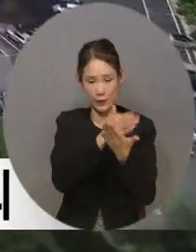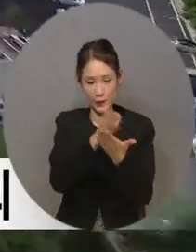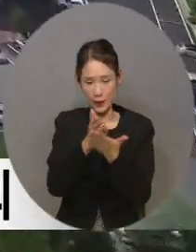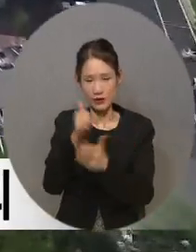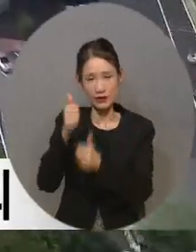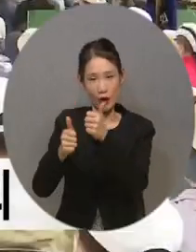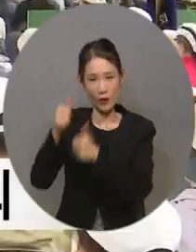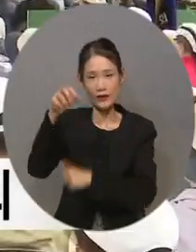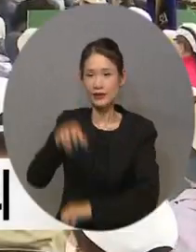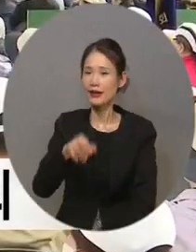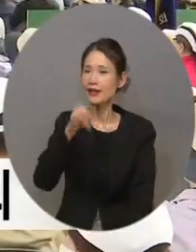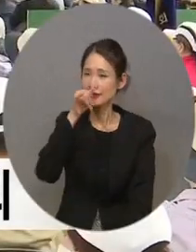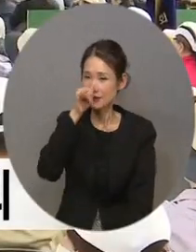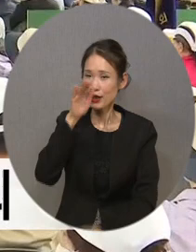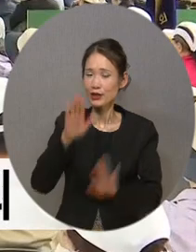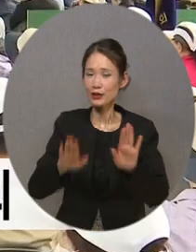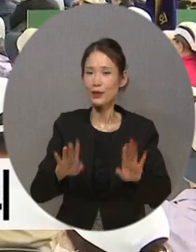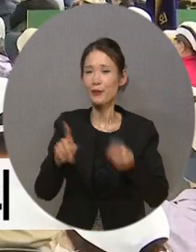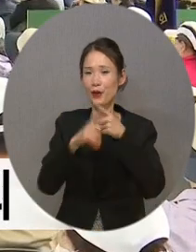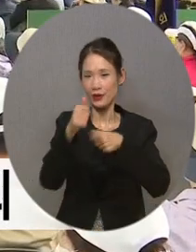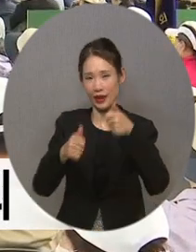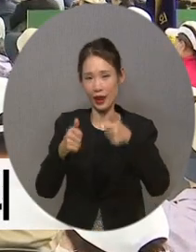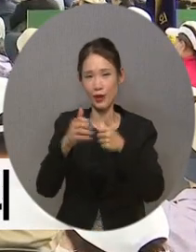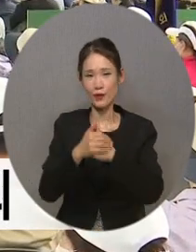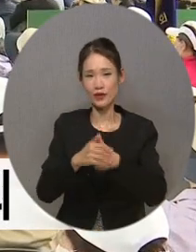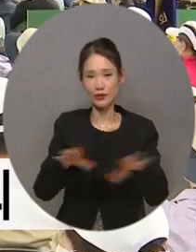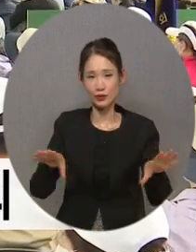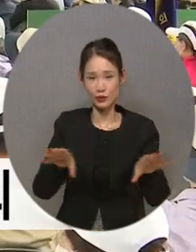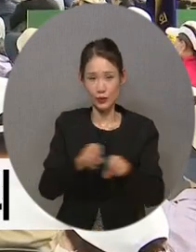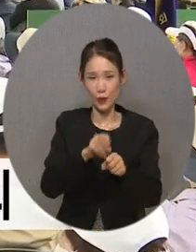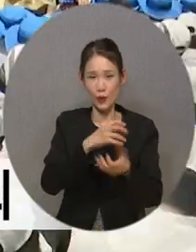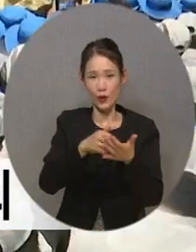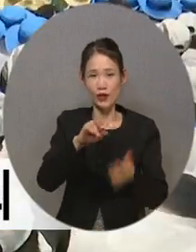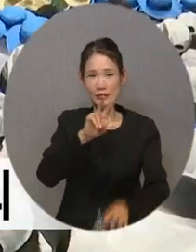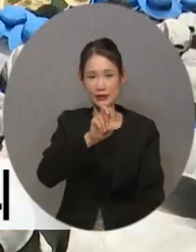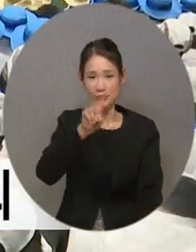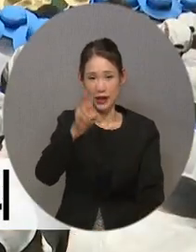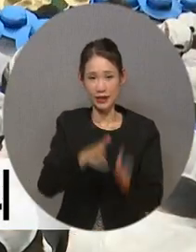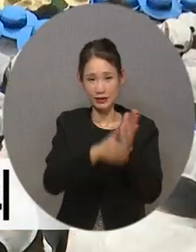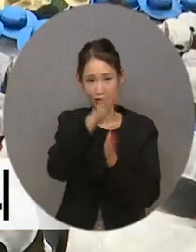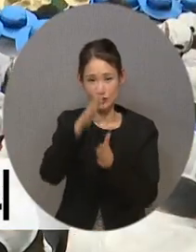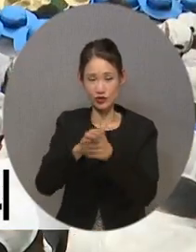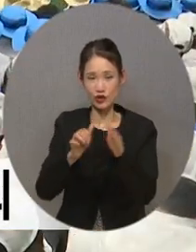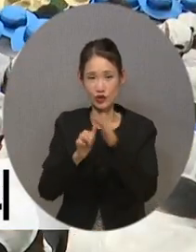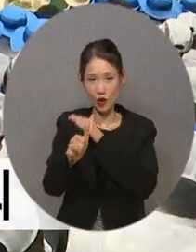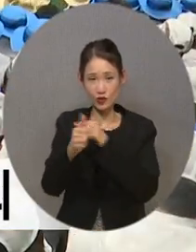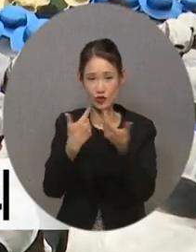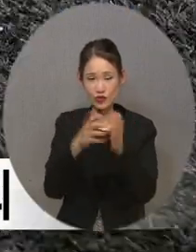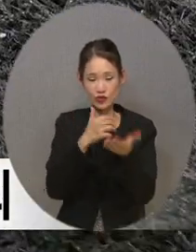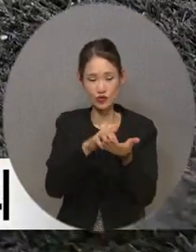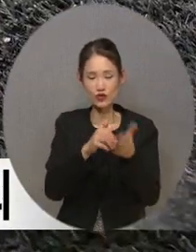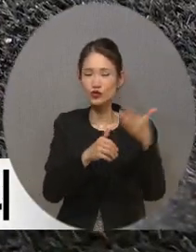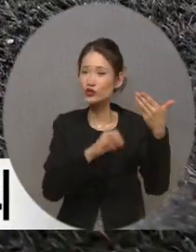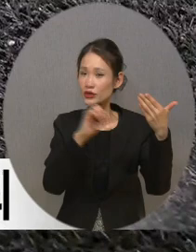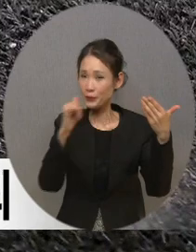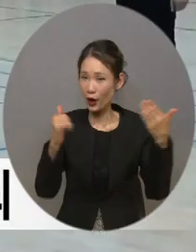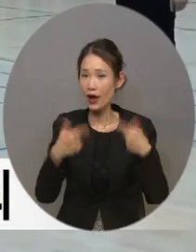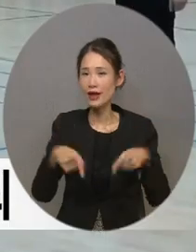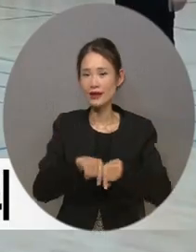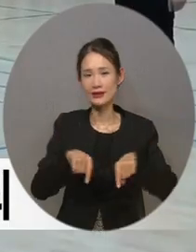열렸습니다. 이번 대회는 전남 22개 시군 2천여 명과 경북 선수단 90여 명이 참가해